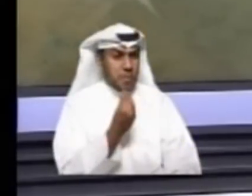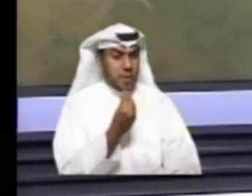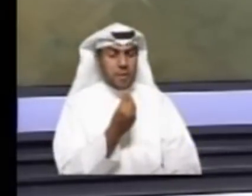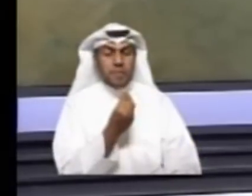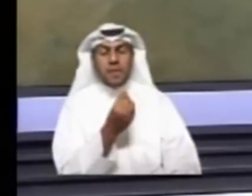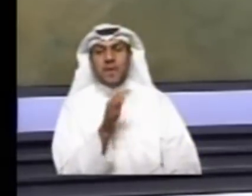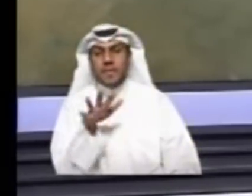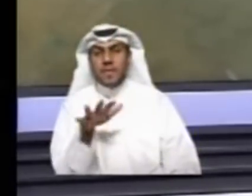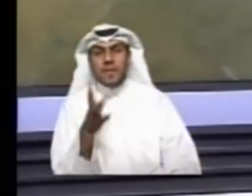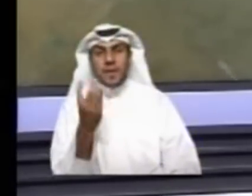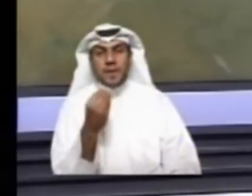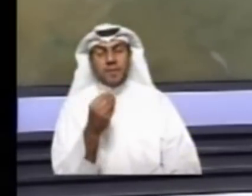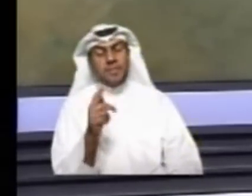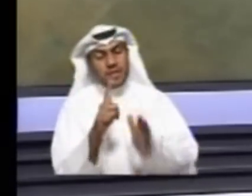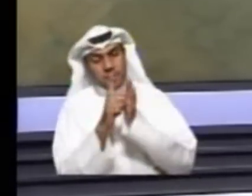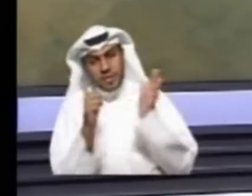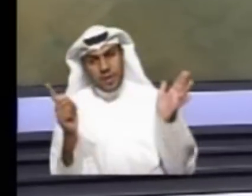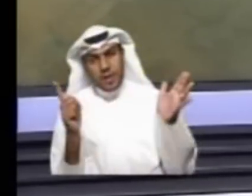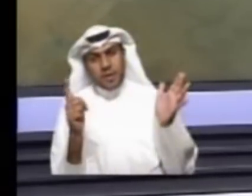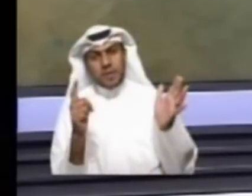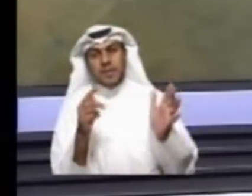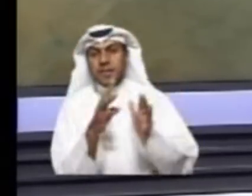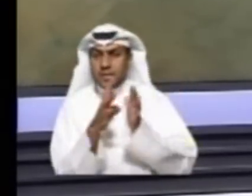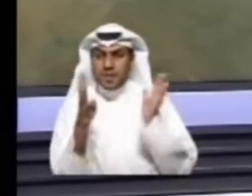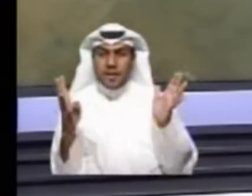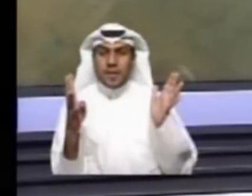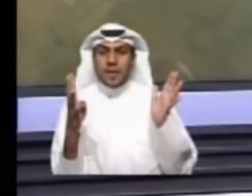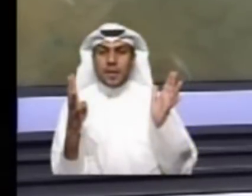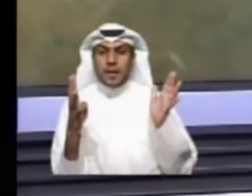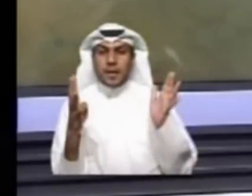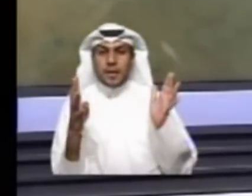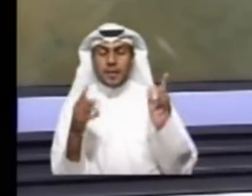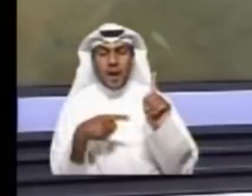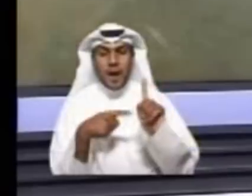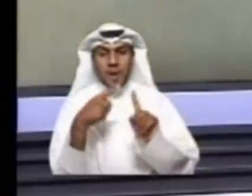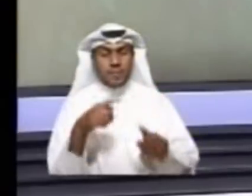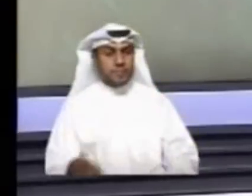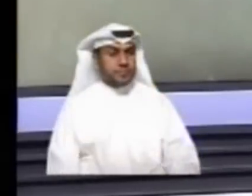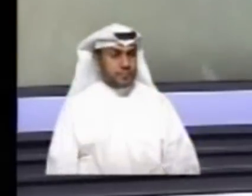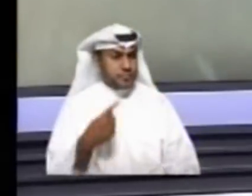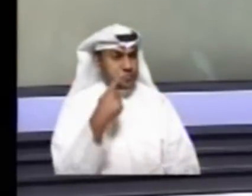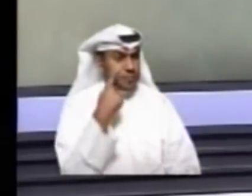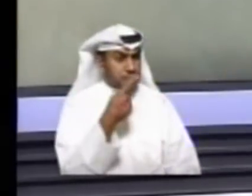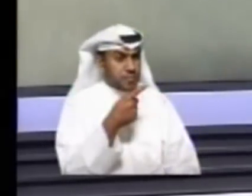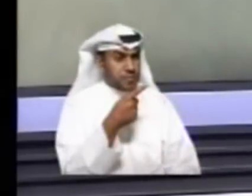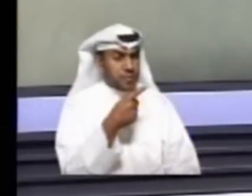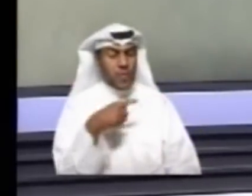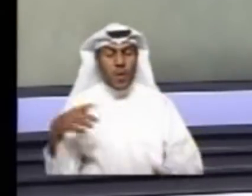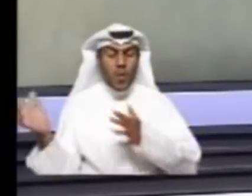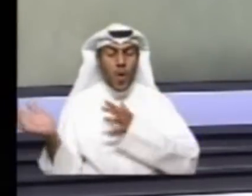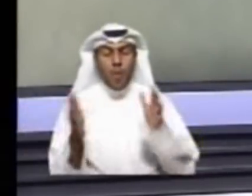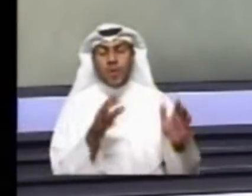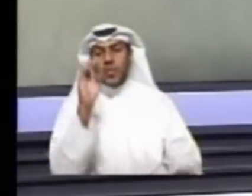الصغرى في بعض المناطق ما بين ال 17 الى 19 درجه مئويه منتصف يوم الغد راح ينشط الهواء الجنوبي